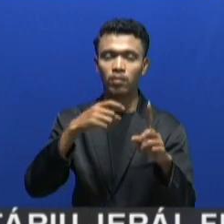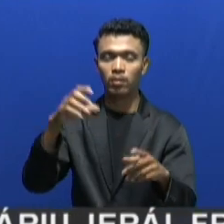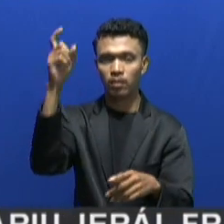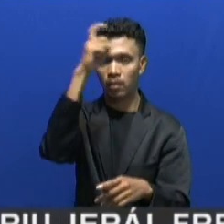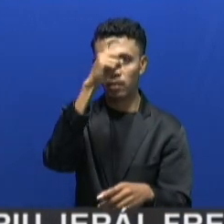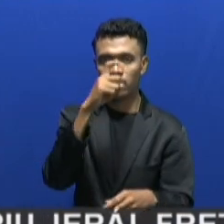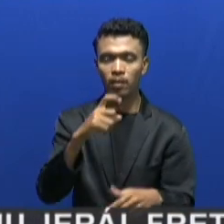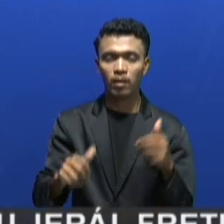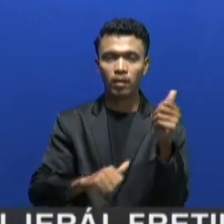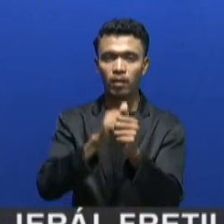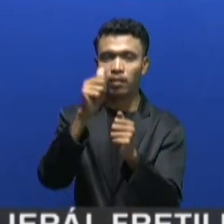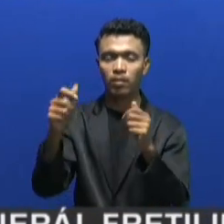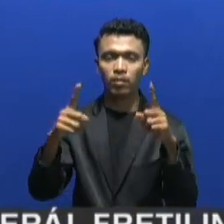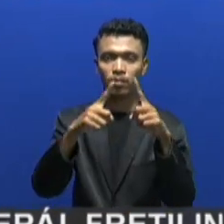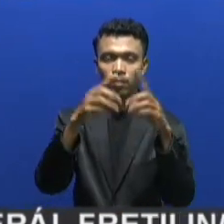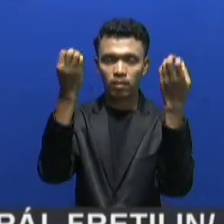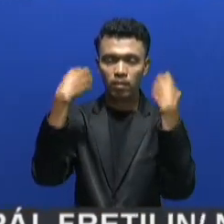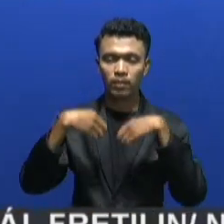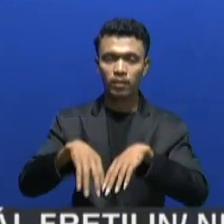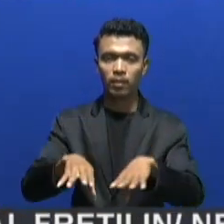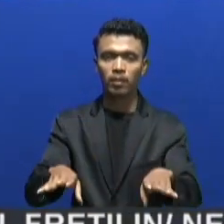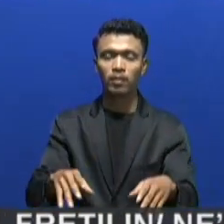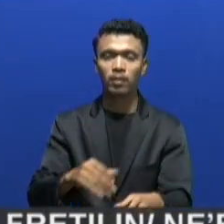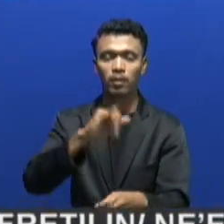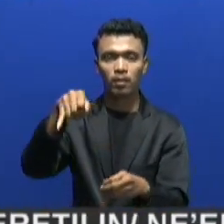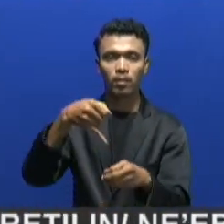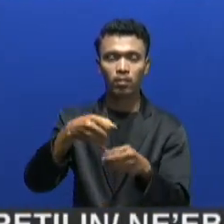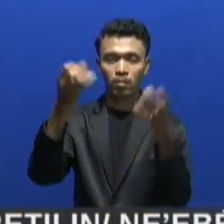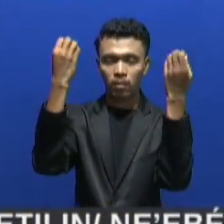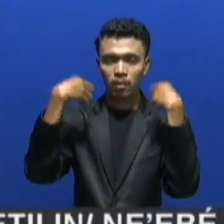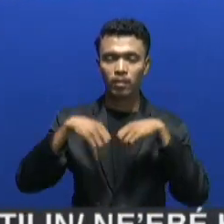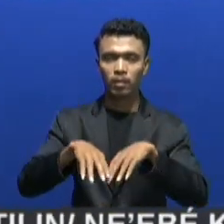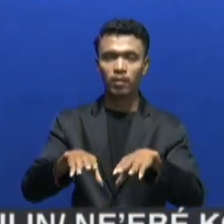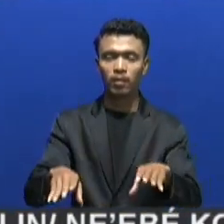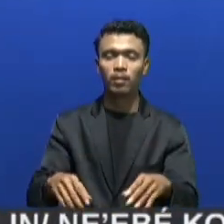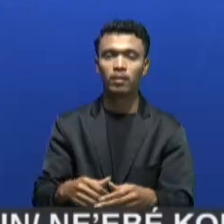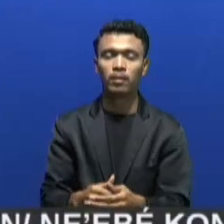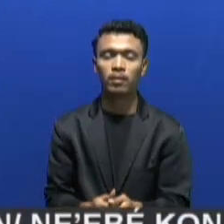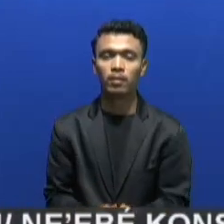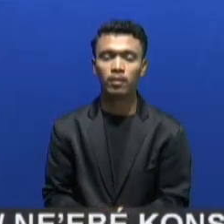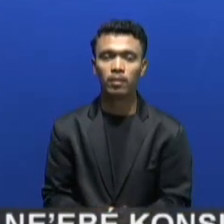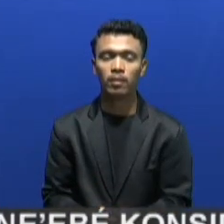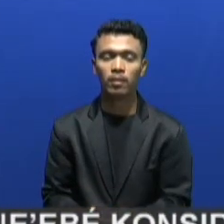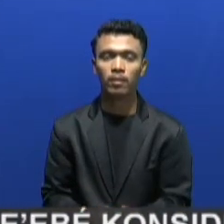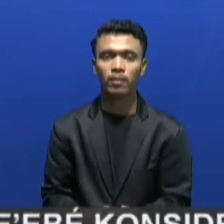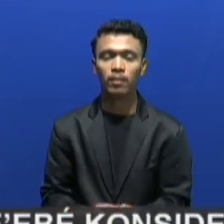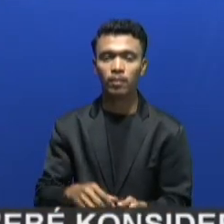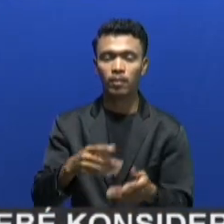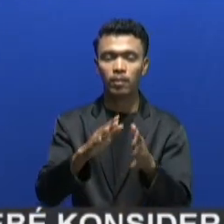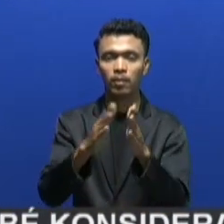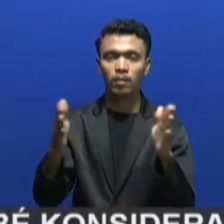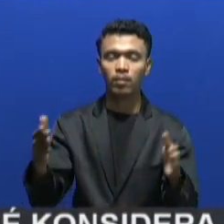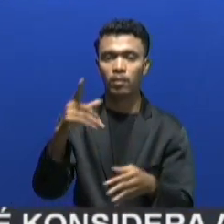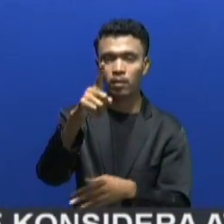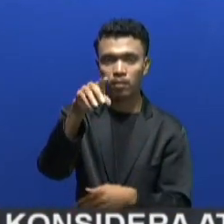ensira atau entrega iha tasi. Tarabando ni kobre iha tasi norahenek we ian en hektares atus